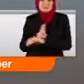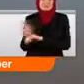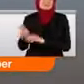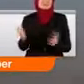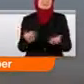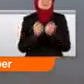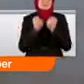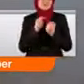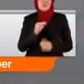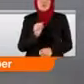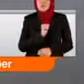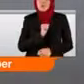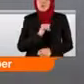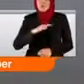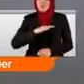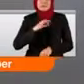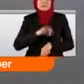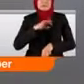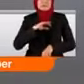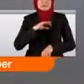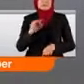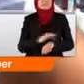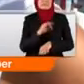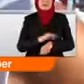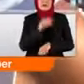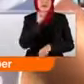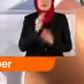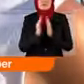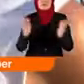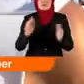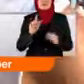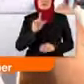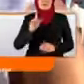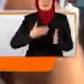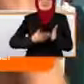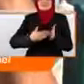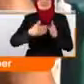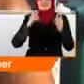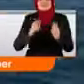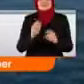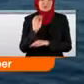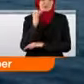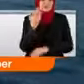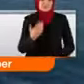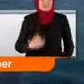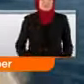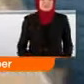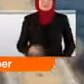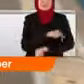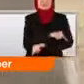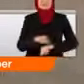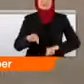düştü yani o korku dolu dakikalar Sarıyer büyük limanda yaşandı Buradan böyle geliyordu herhalde dönme çalışacak tabi kıyı